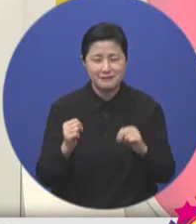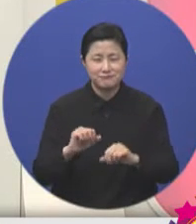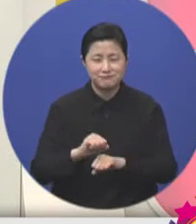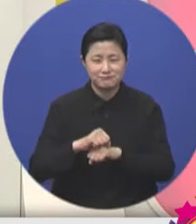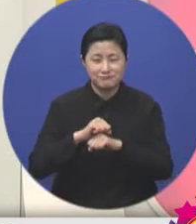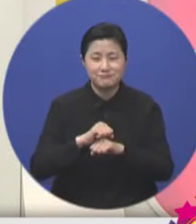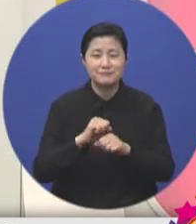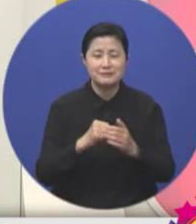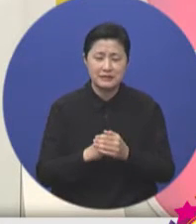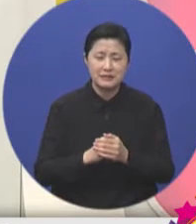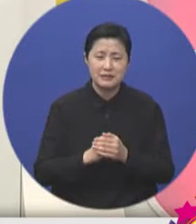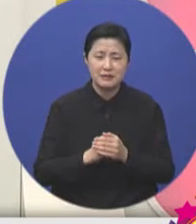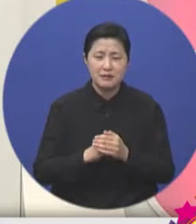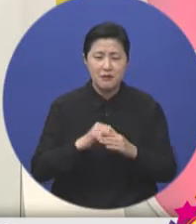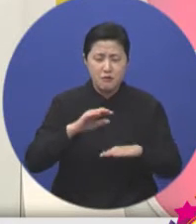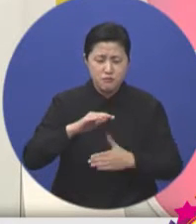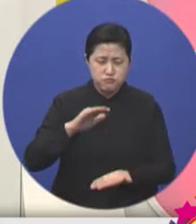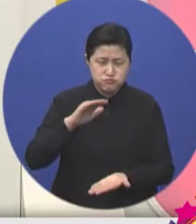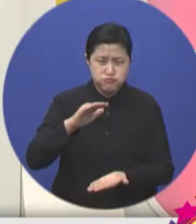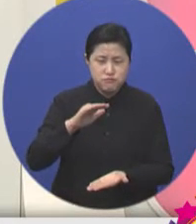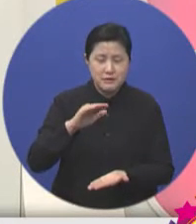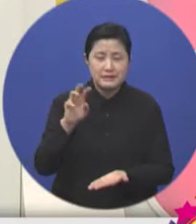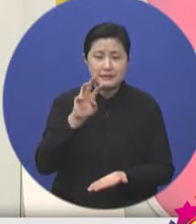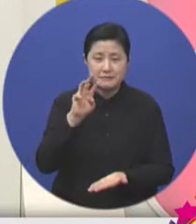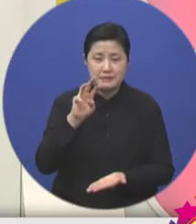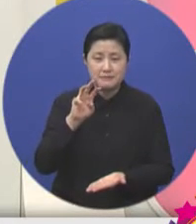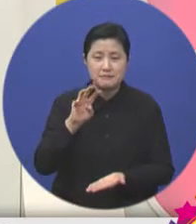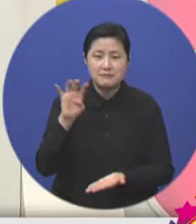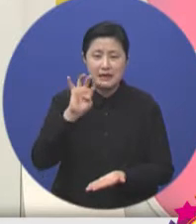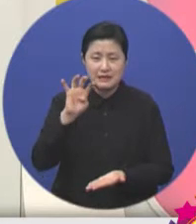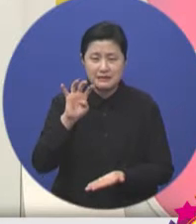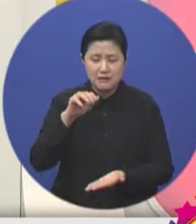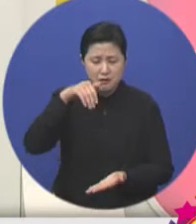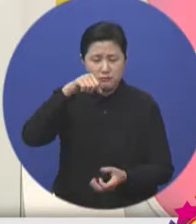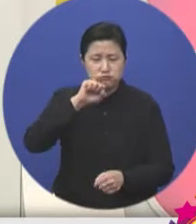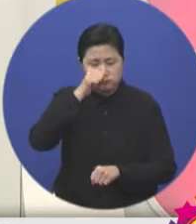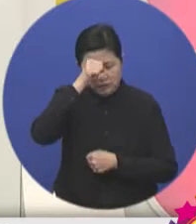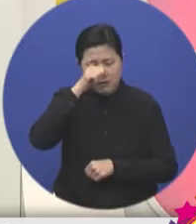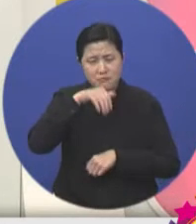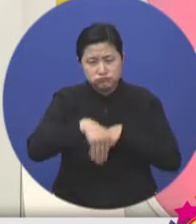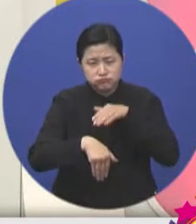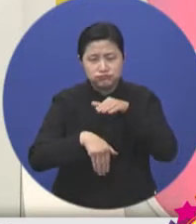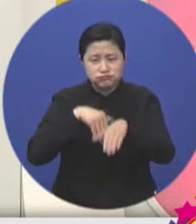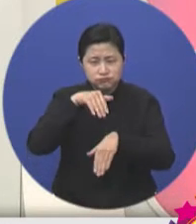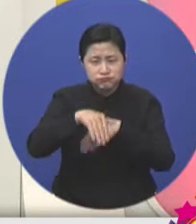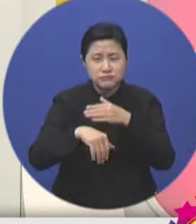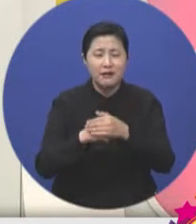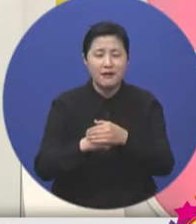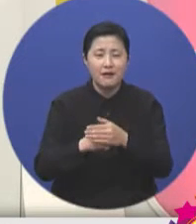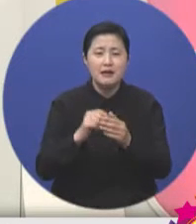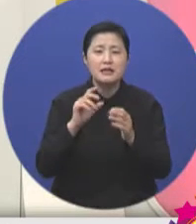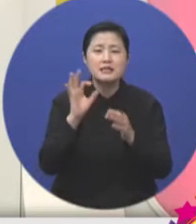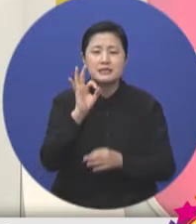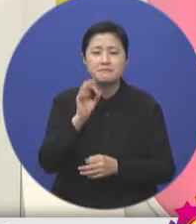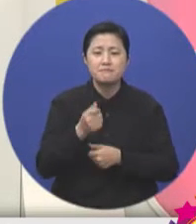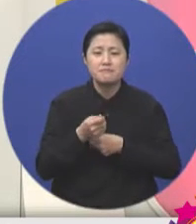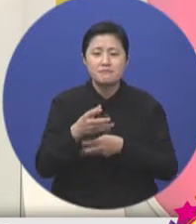한 30cm, 40cm 오면은 그 푹 빠져가면서 시내길 초등학교를 다닌 생각을 하면